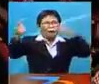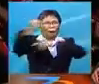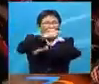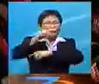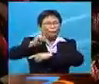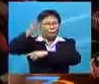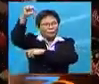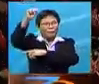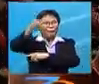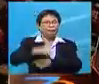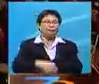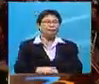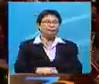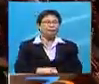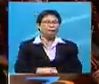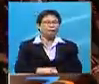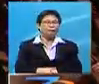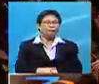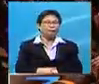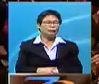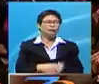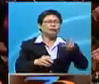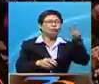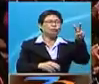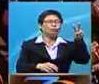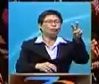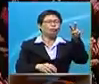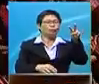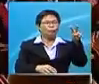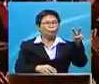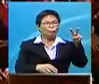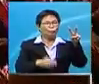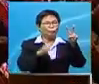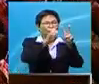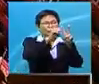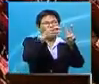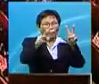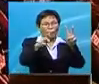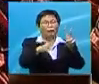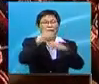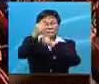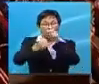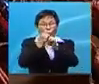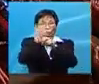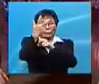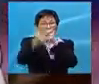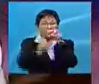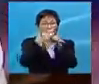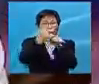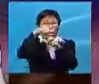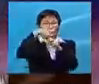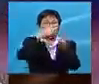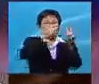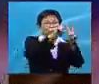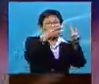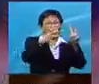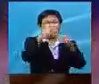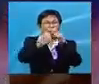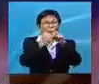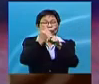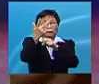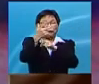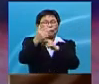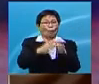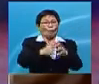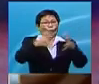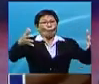Kemerdekaan mulai tahun 2014 tahun lepas dan ini tahun yang ketiga kita semakin besar kita